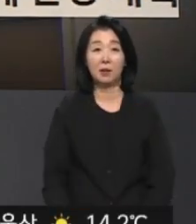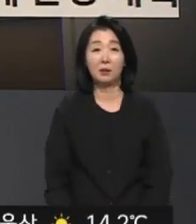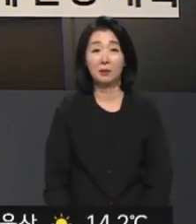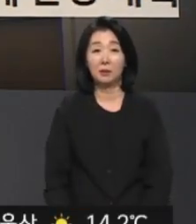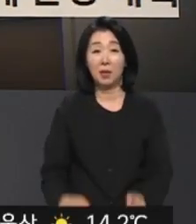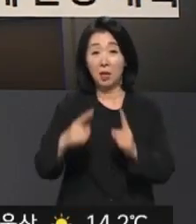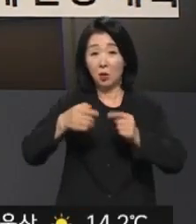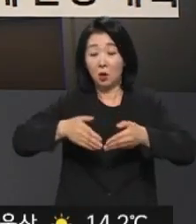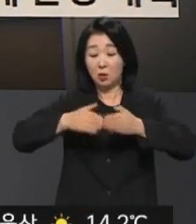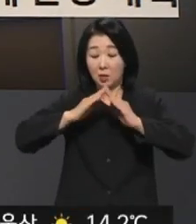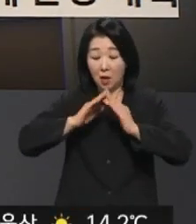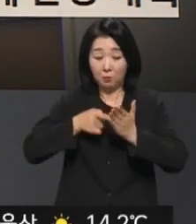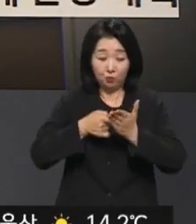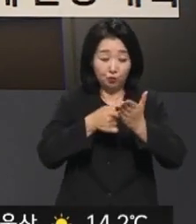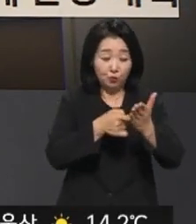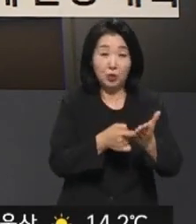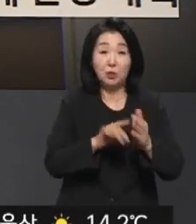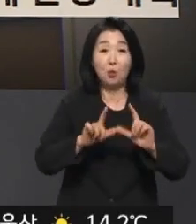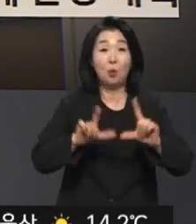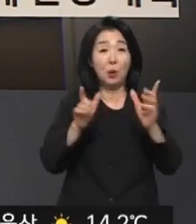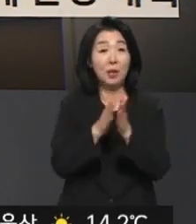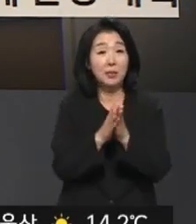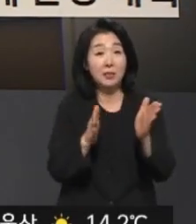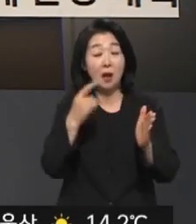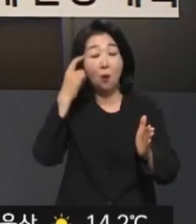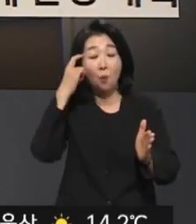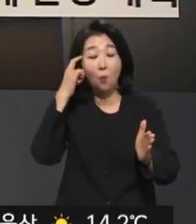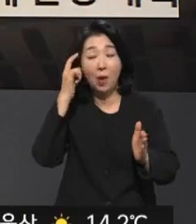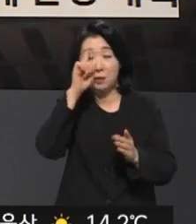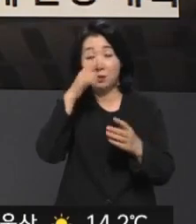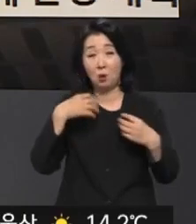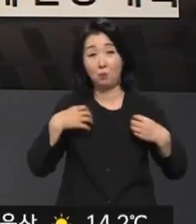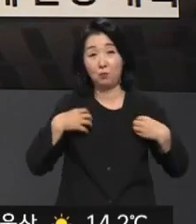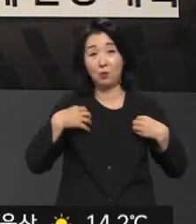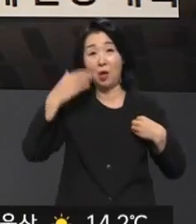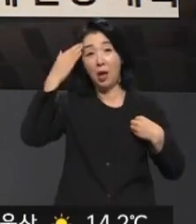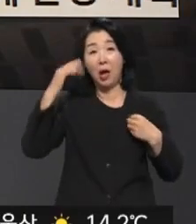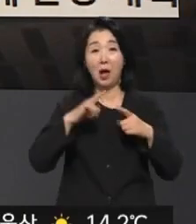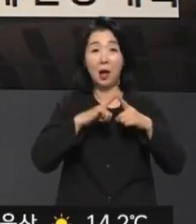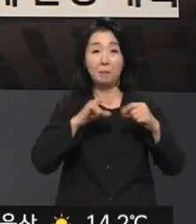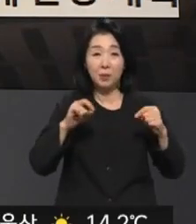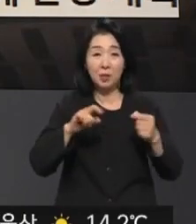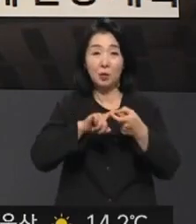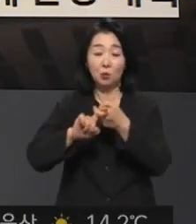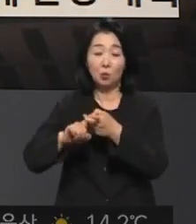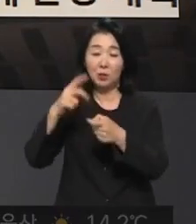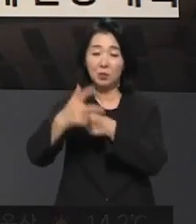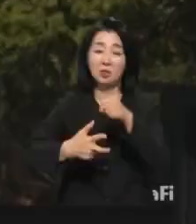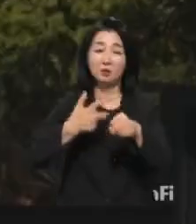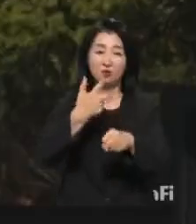이 건립관 본격 추진, 올해 시작하는 이유를 정부는 한미 동맹 70주년에서 찾는데요.